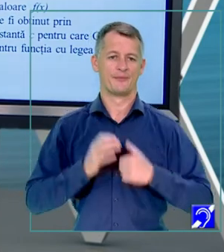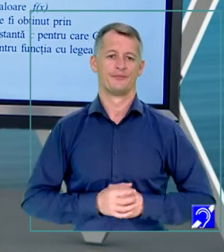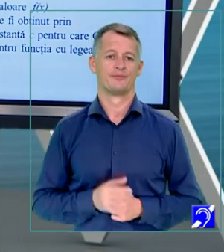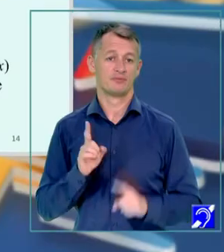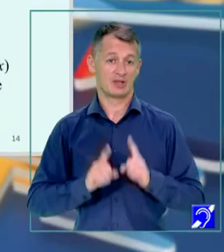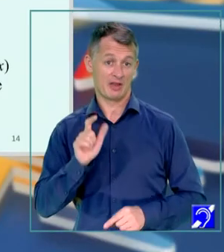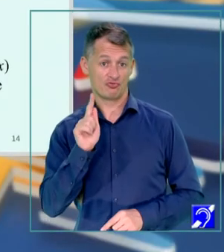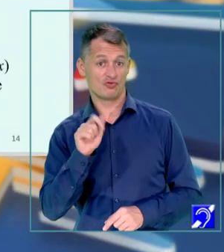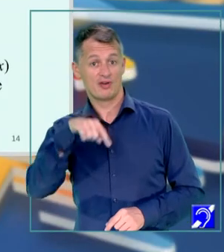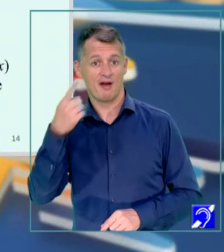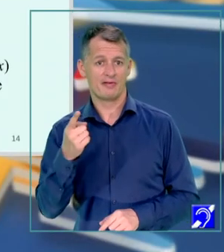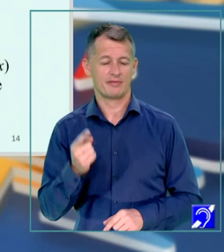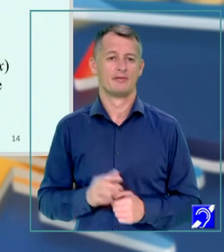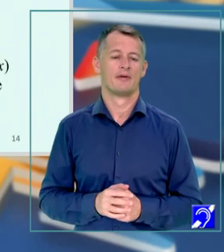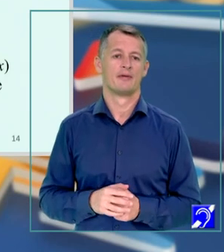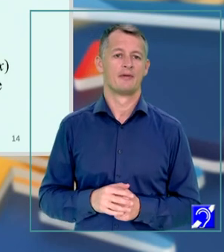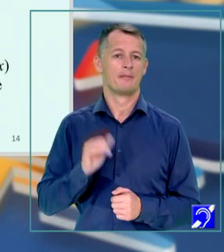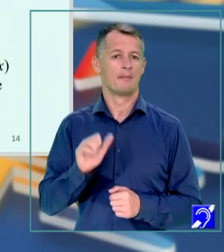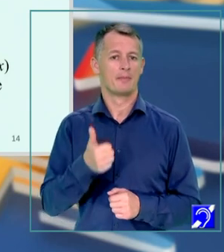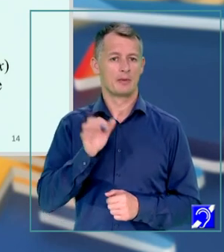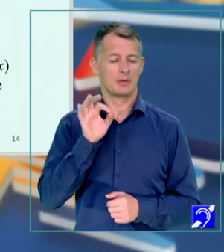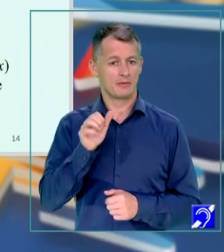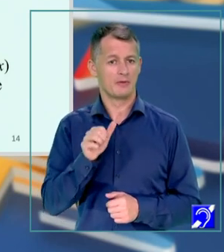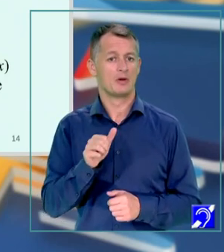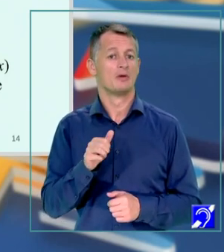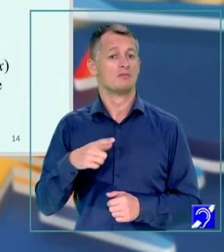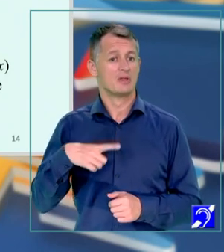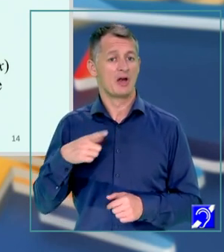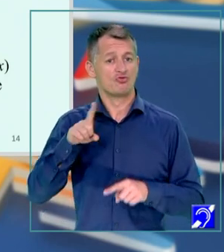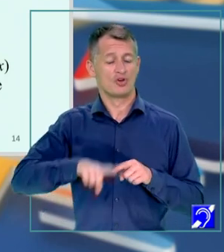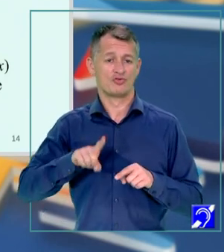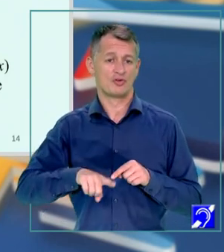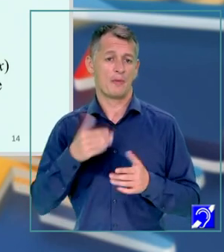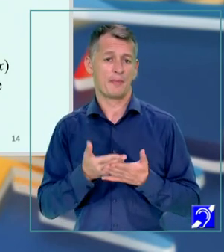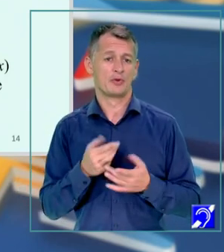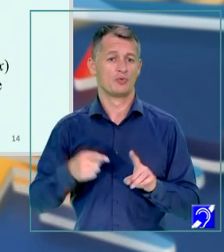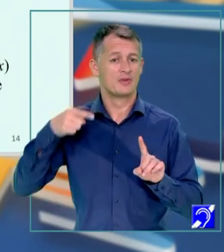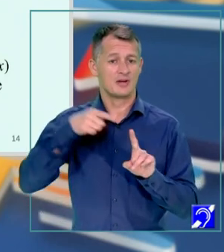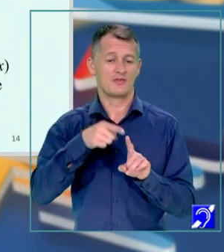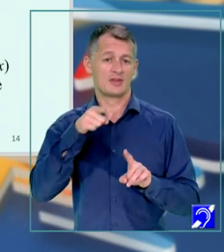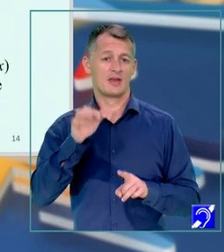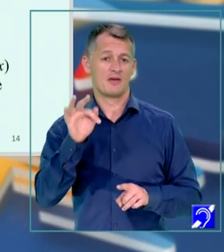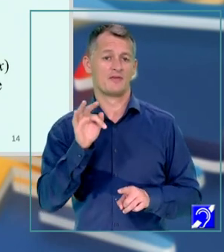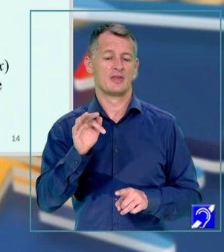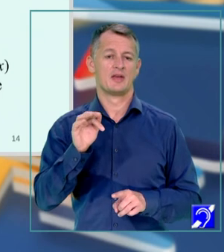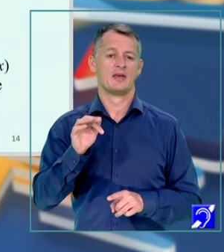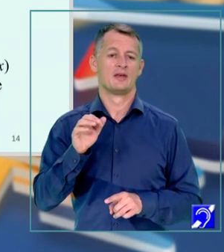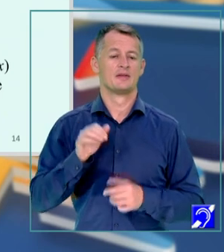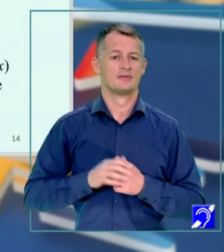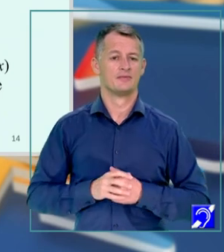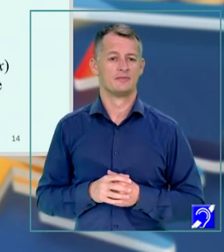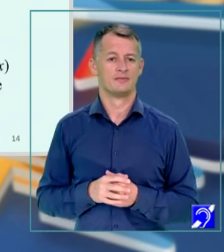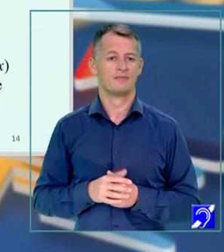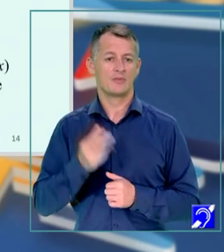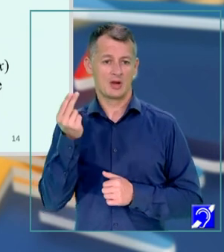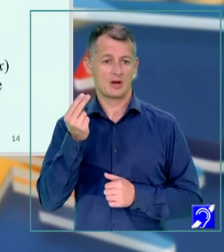gest o altă primitivă a lui f mic Panta tangentei este aceeași pentru că derivate este tot Tehnic de x astfel graficul funcției